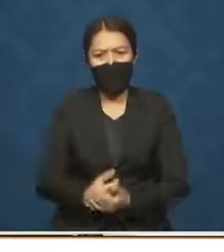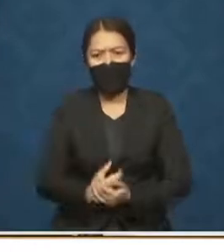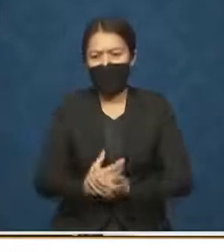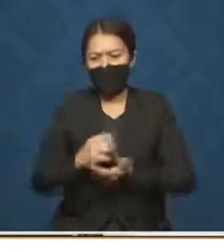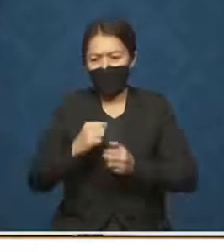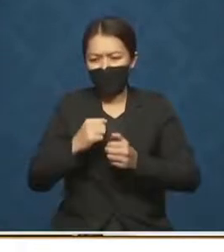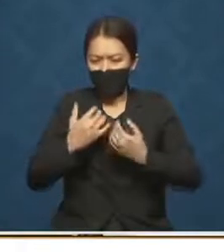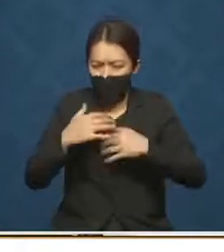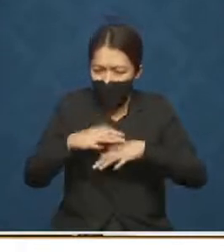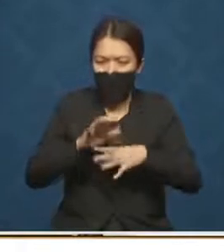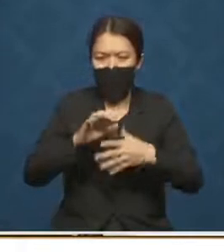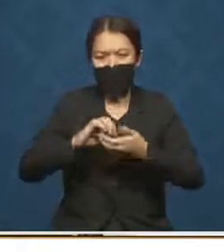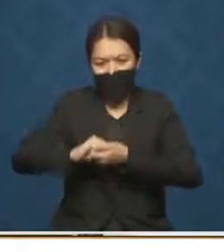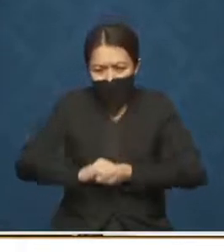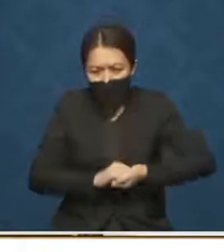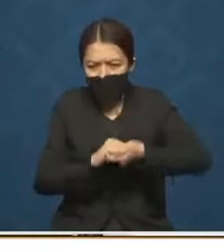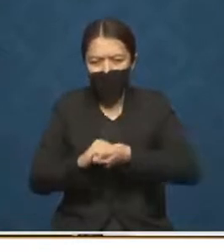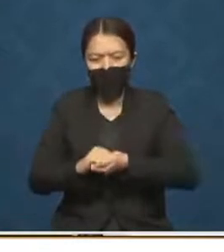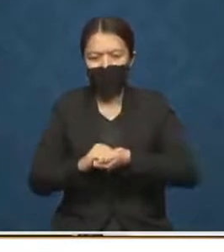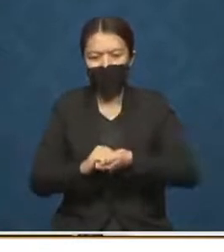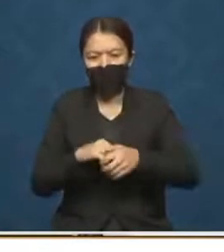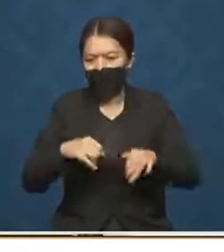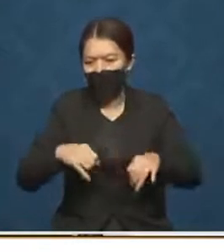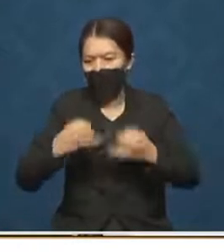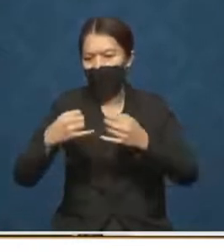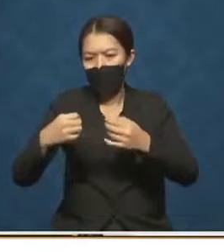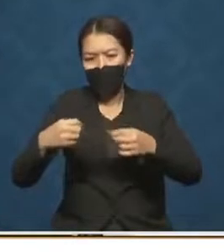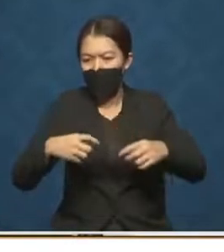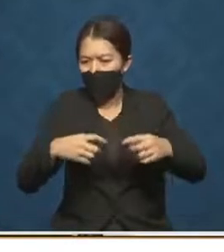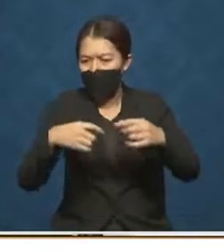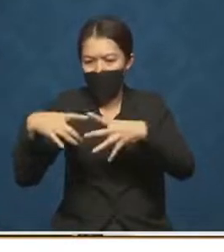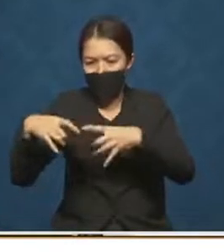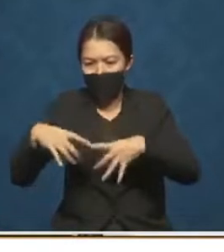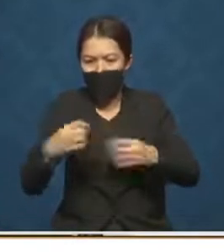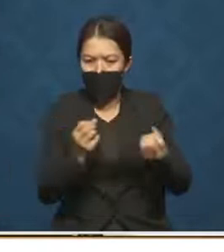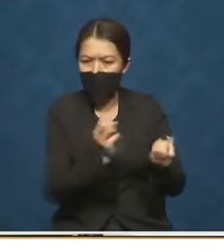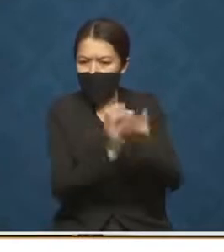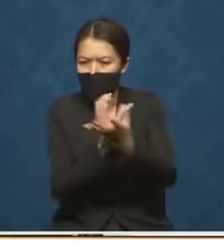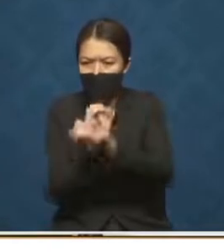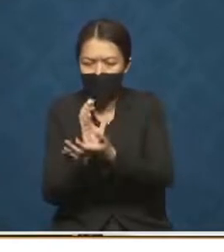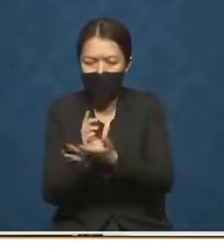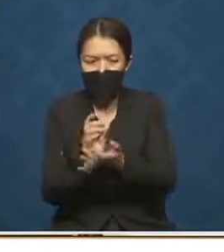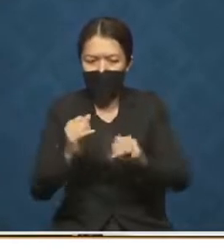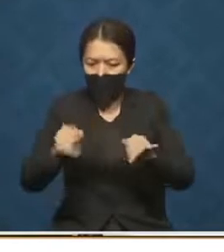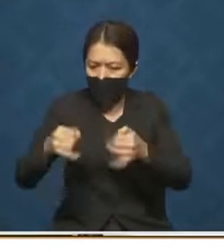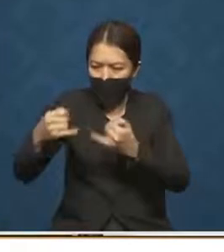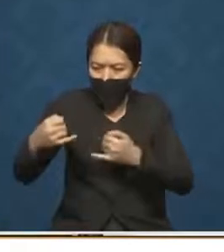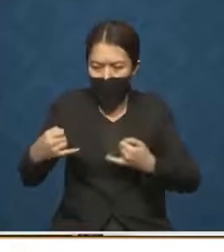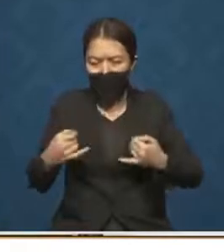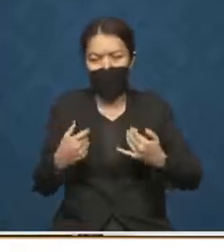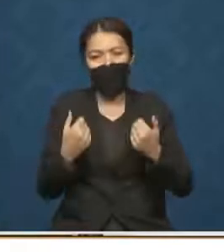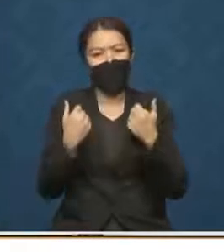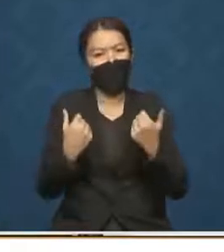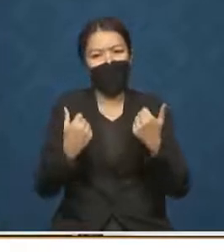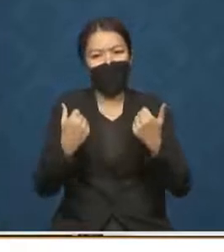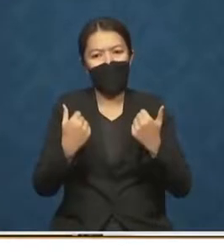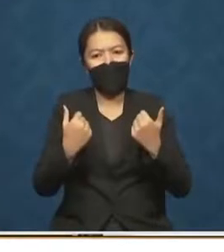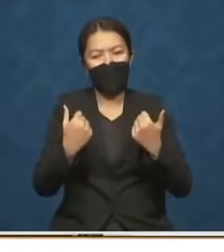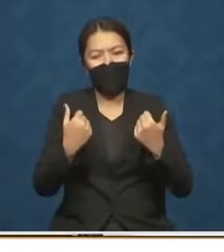ท่านมาสรางความกดแย้งแล้มกดแย้งทุกอย่างมาจนถึงทุกเรื่องในวันนี้